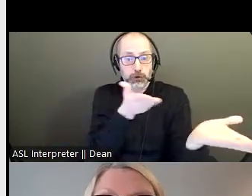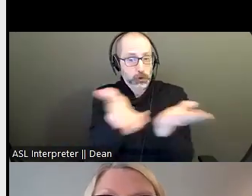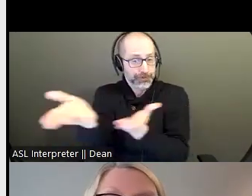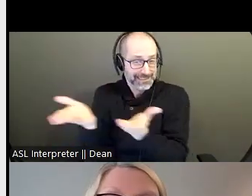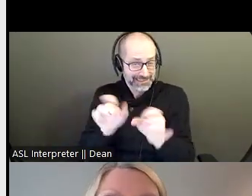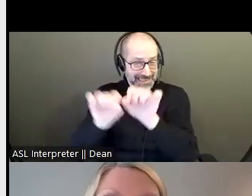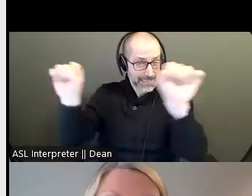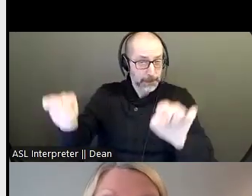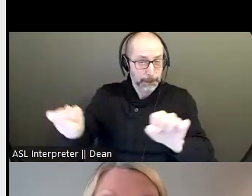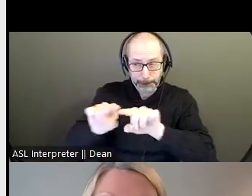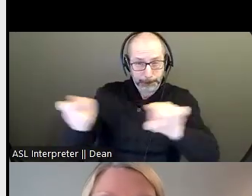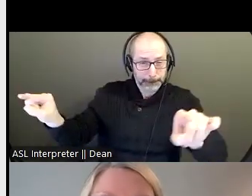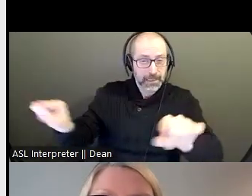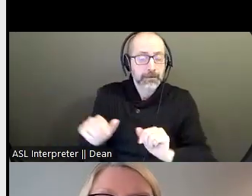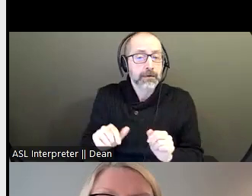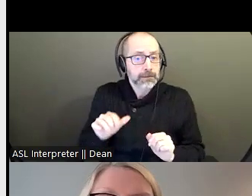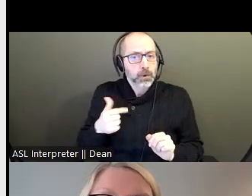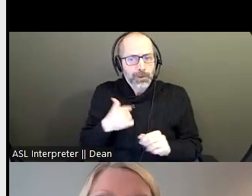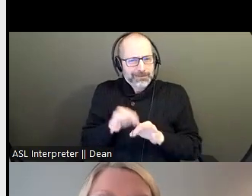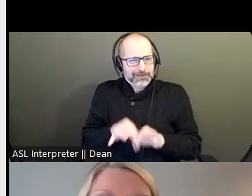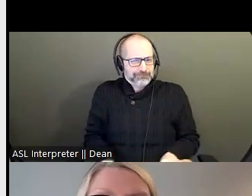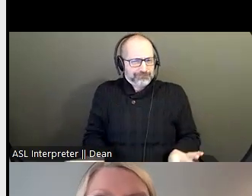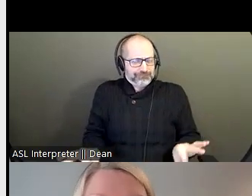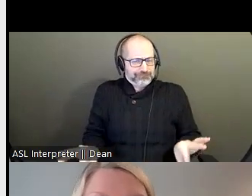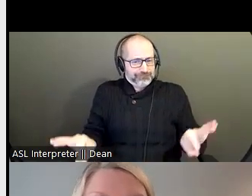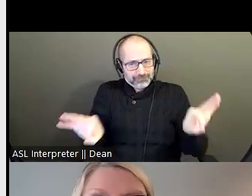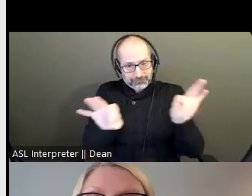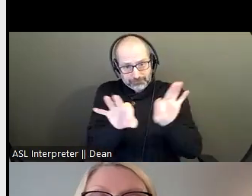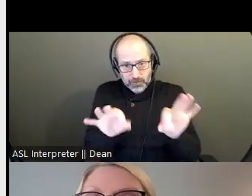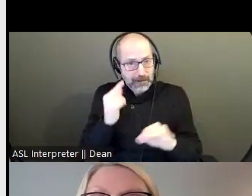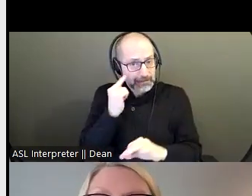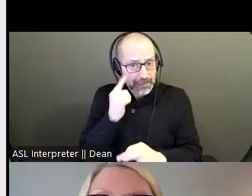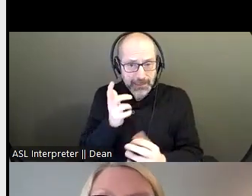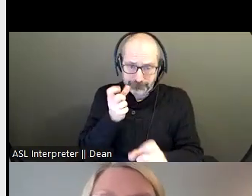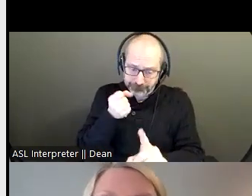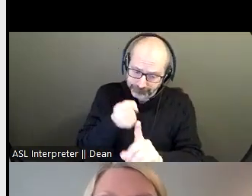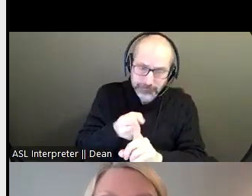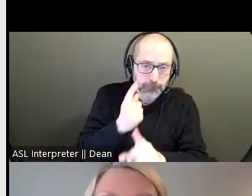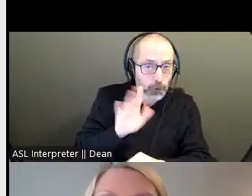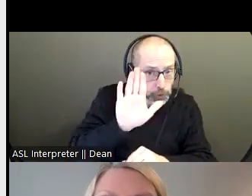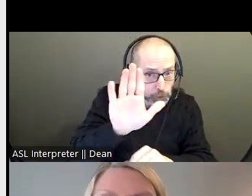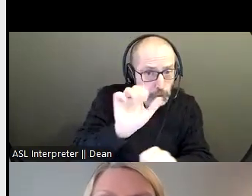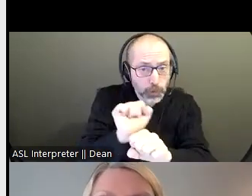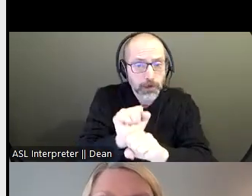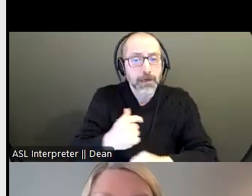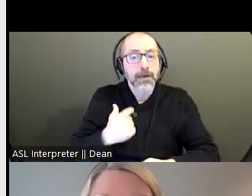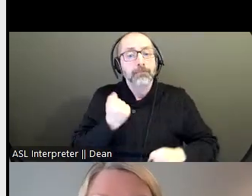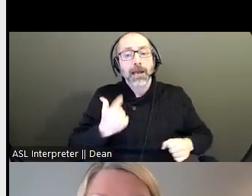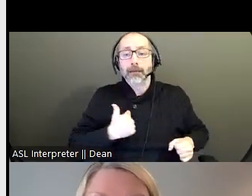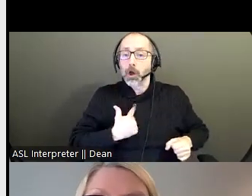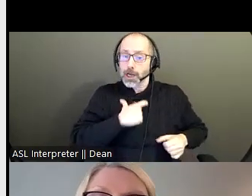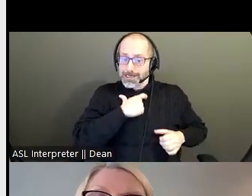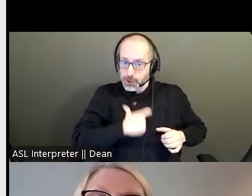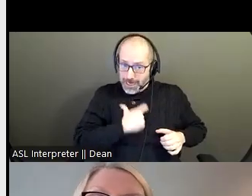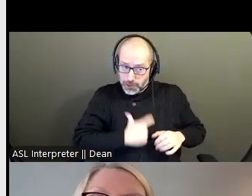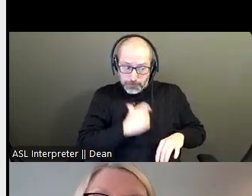j'étudie aussi les pratiques dans le système de santé, du système d'éducation. Et c'est donc très pertinent